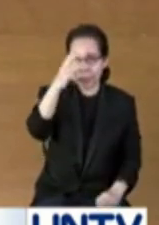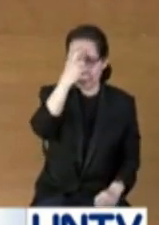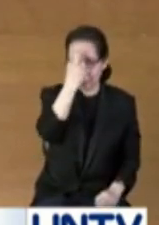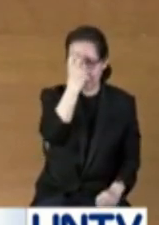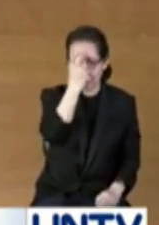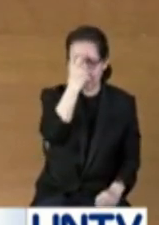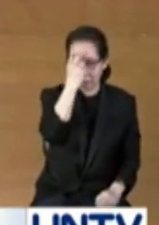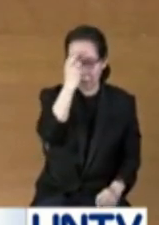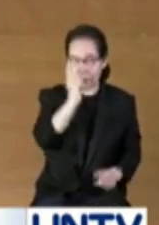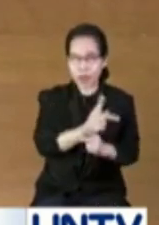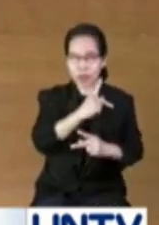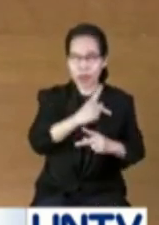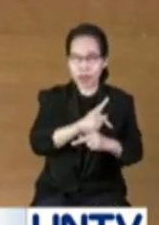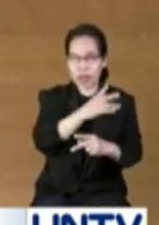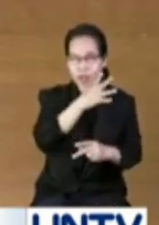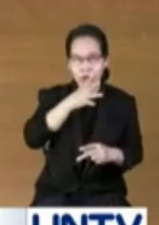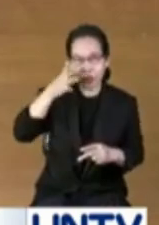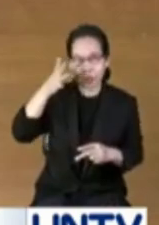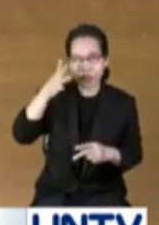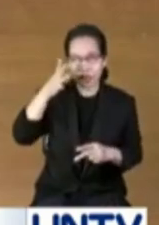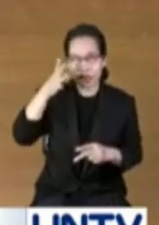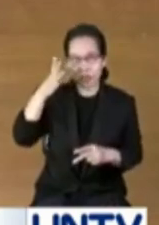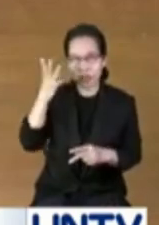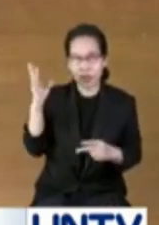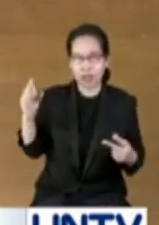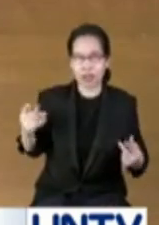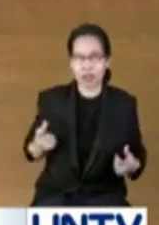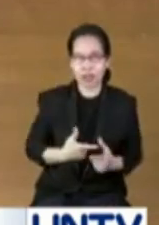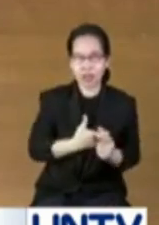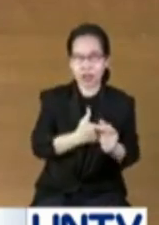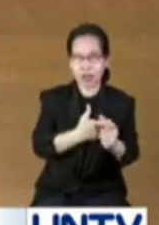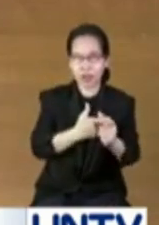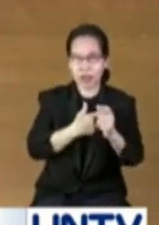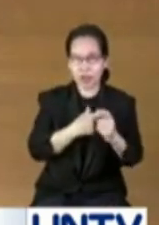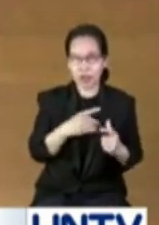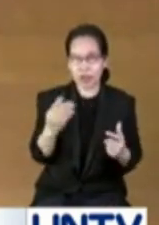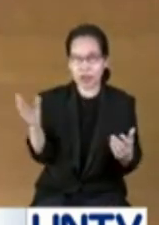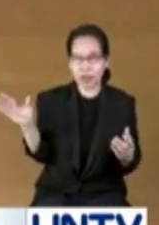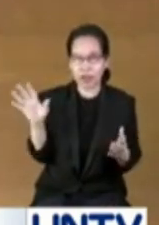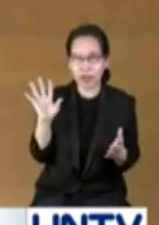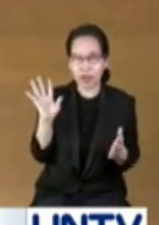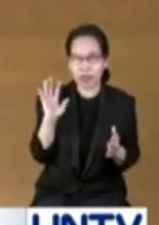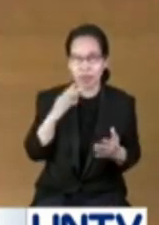agrikultural. Hinahabol at ihaabla natin sila.